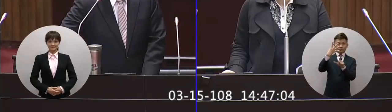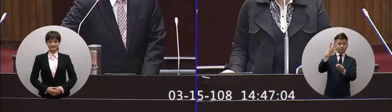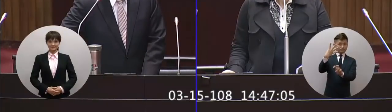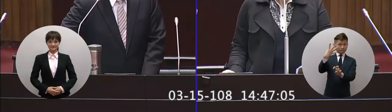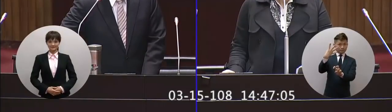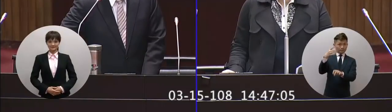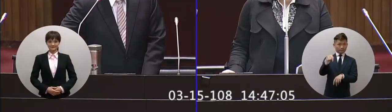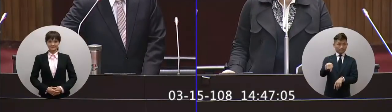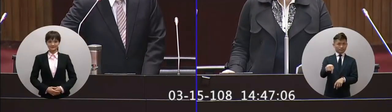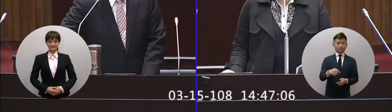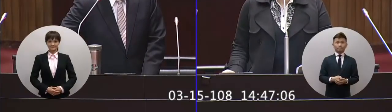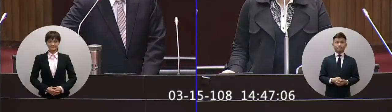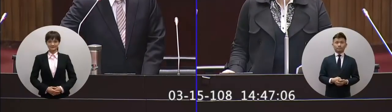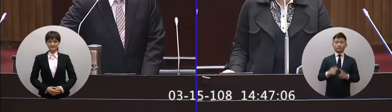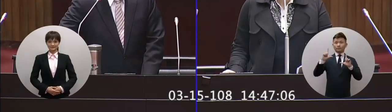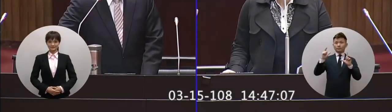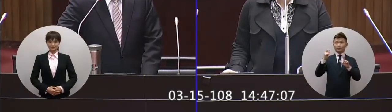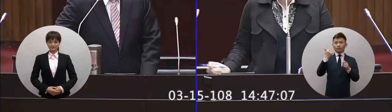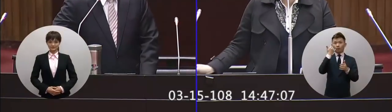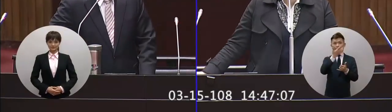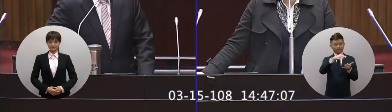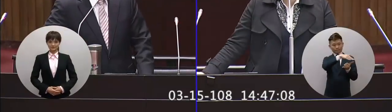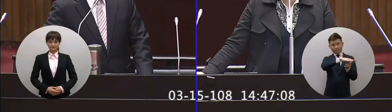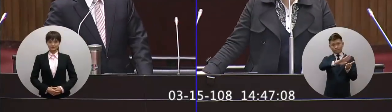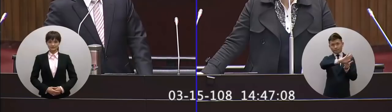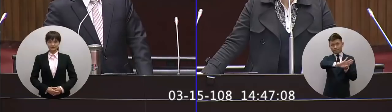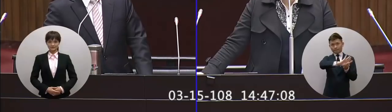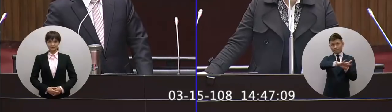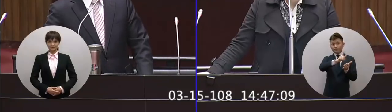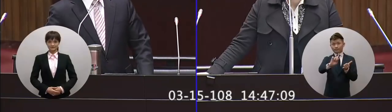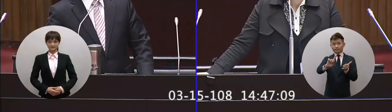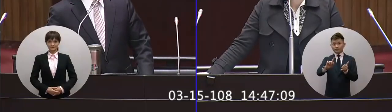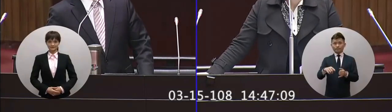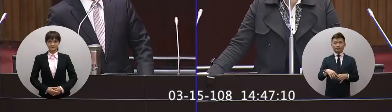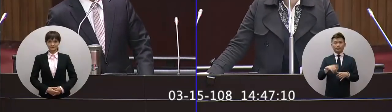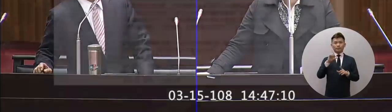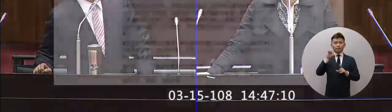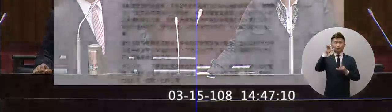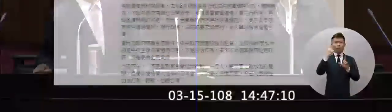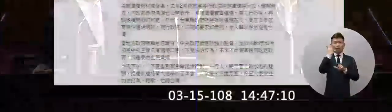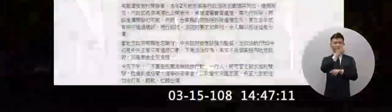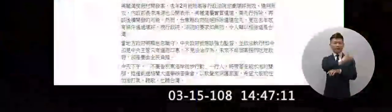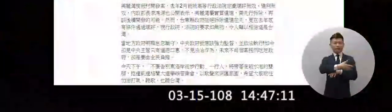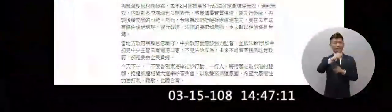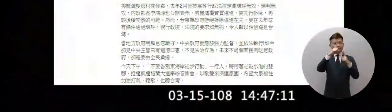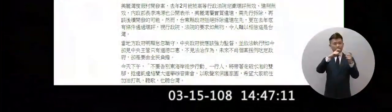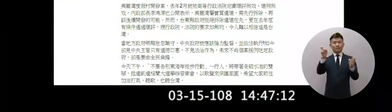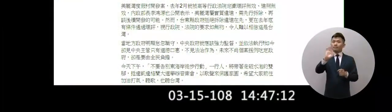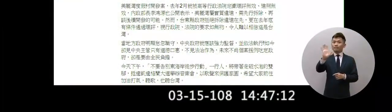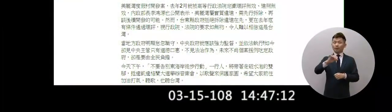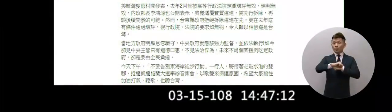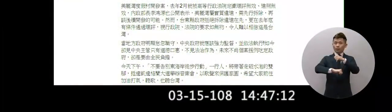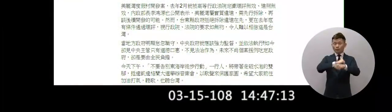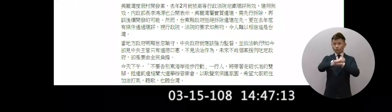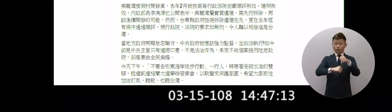2013年4月20号的时候，那时候在东海岸有一个行动叫做不要告别东海岸。本席希望如果